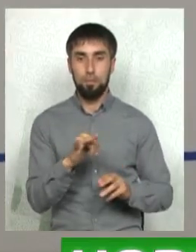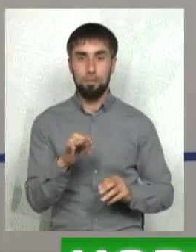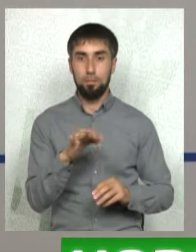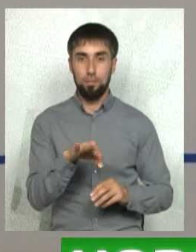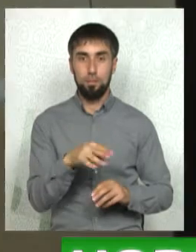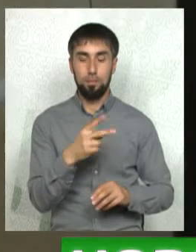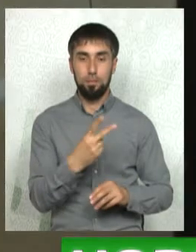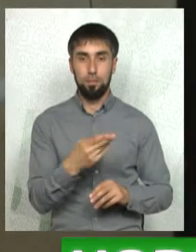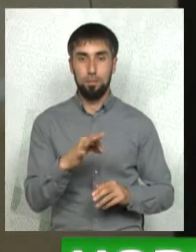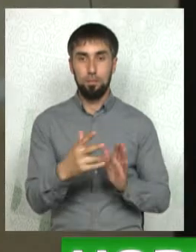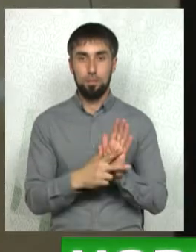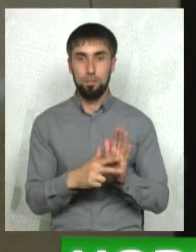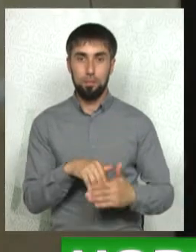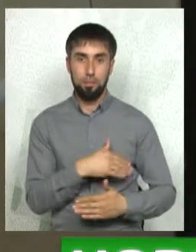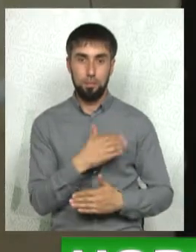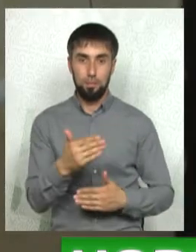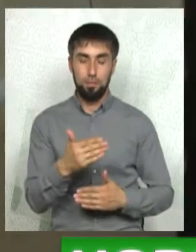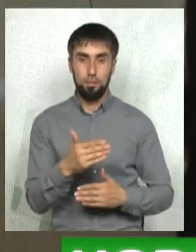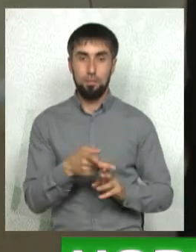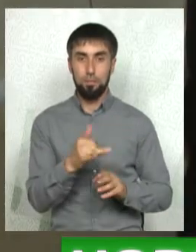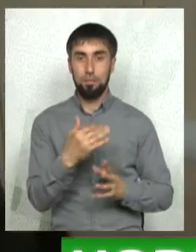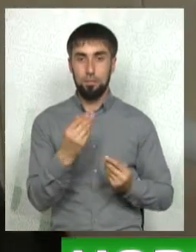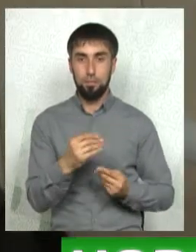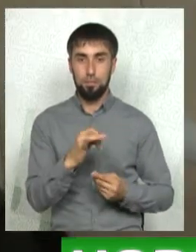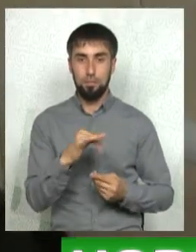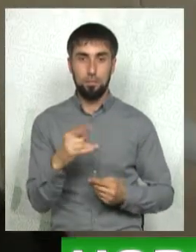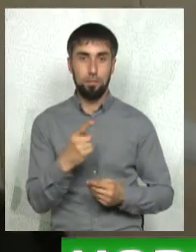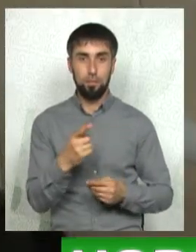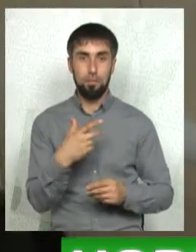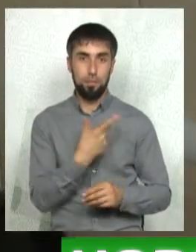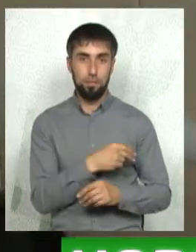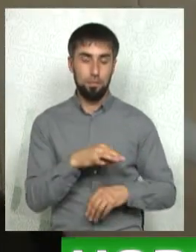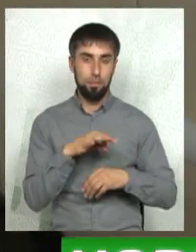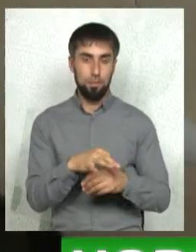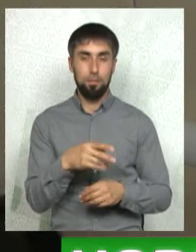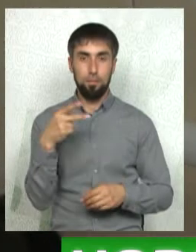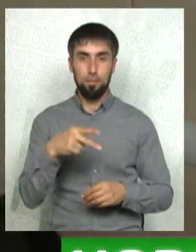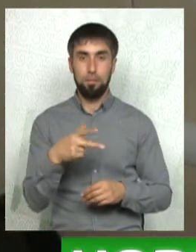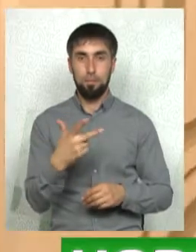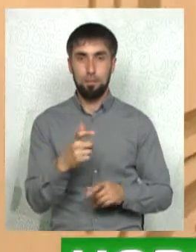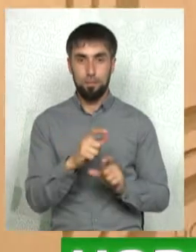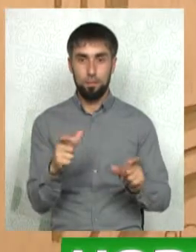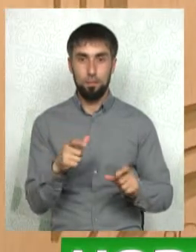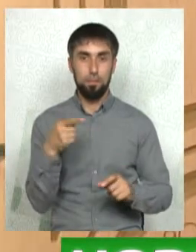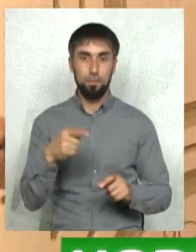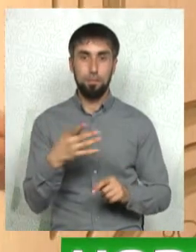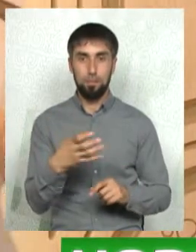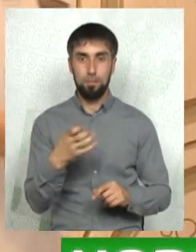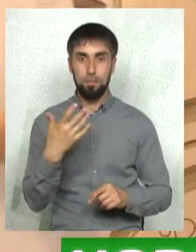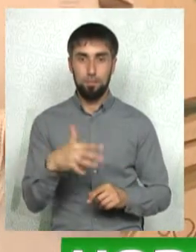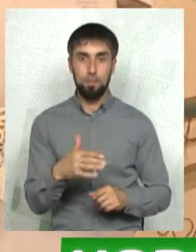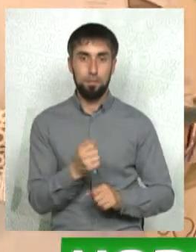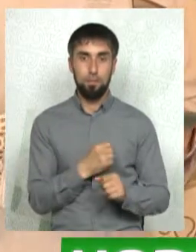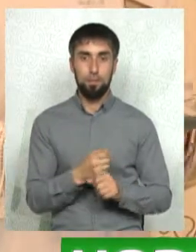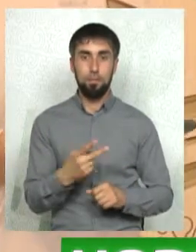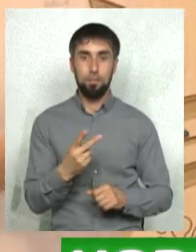от 2 до 8 градусов. На сегодняшний день в Сурхахах первый этап вакцинации прошли 2300 человек. 1450